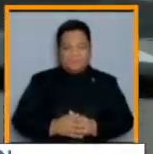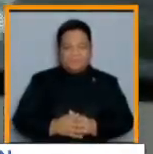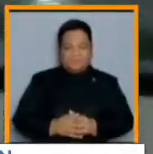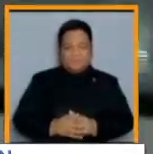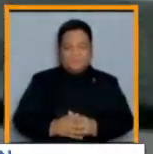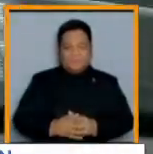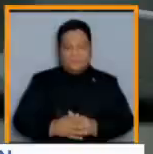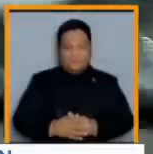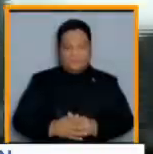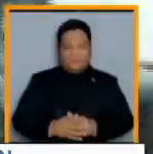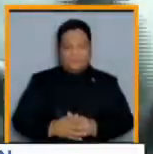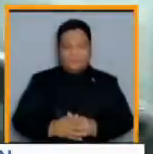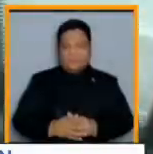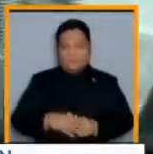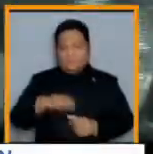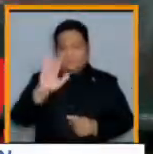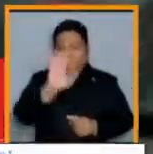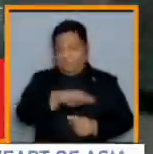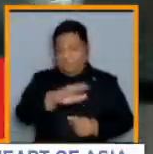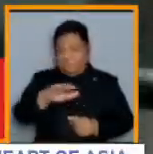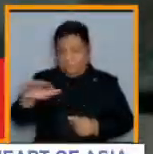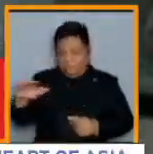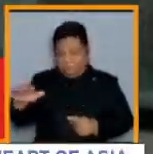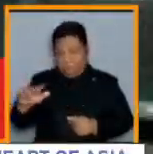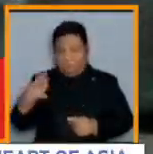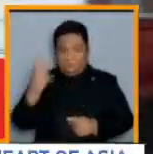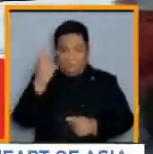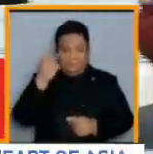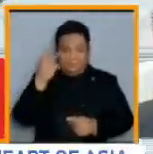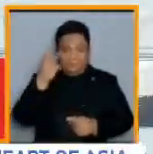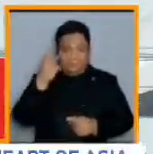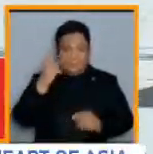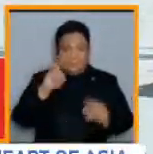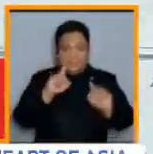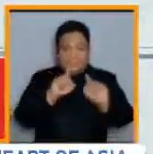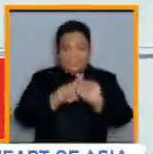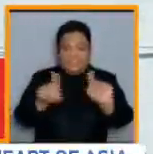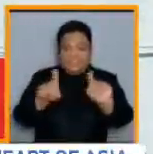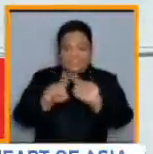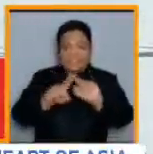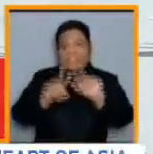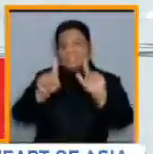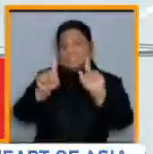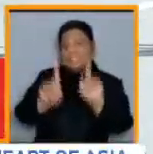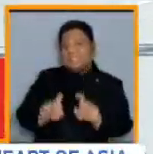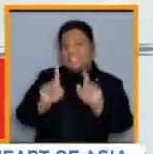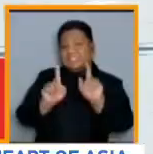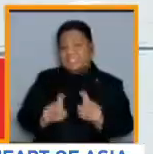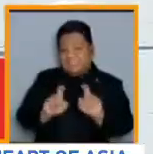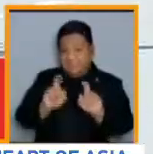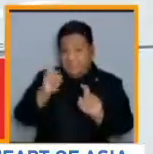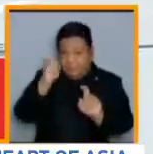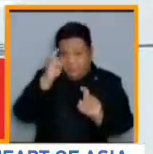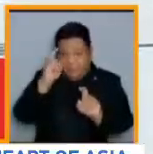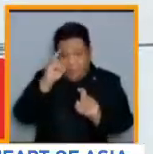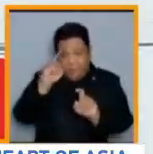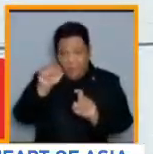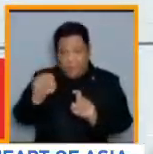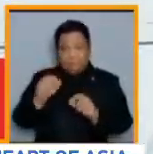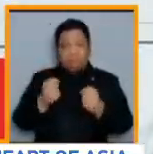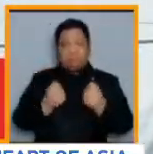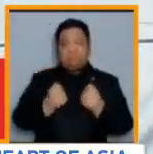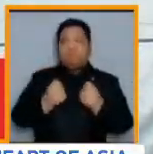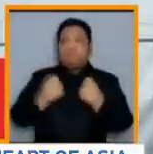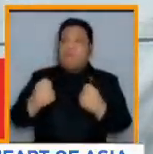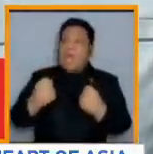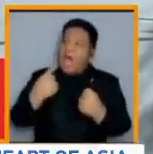Igan, pinipila ng mga drive-thru testing center sa ilang lugar sa Metro Manila gaya sa Barangay Santa Elena sa Marikina. Mahaba ang pila ng mga sakyan